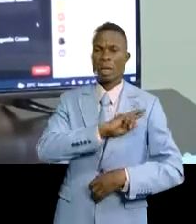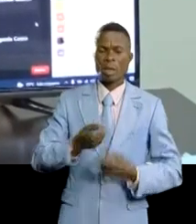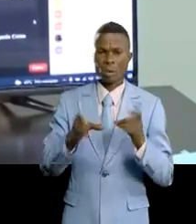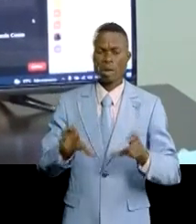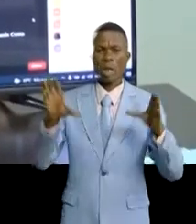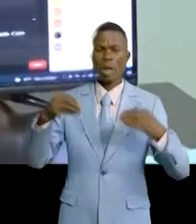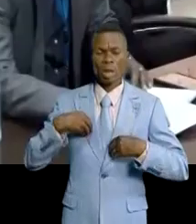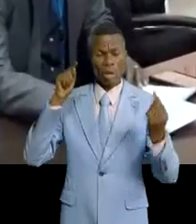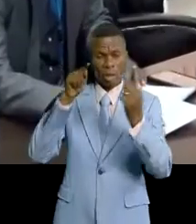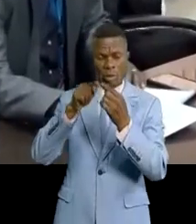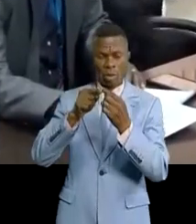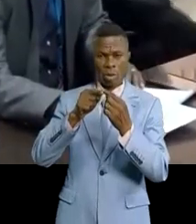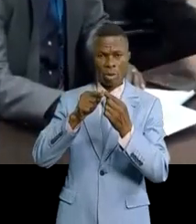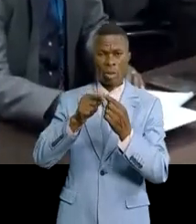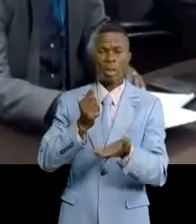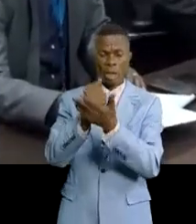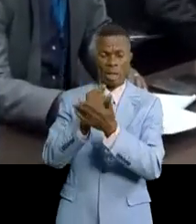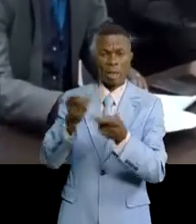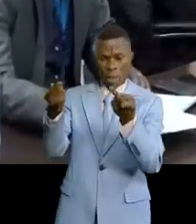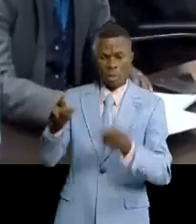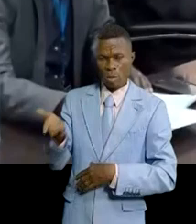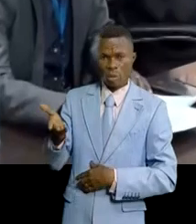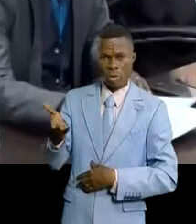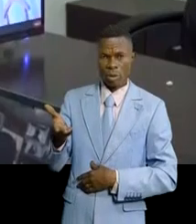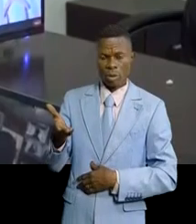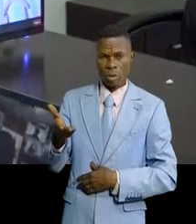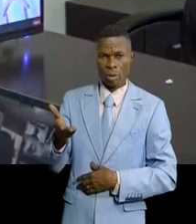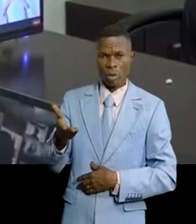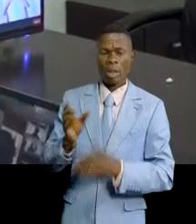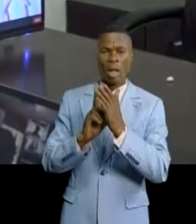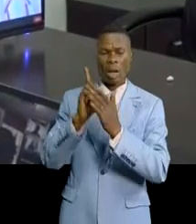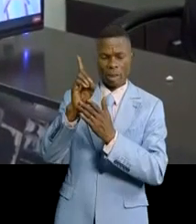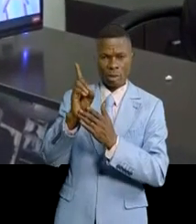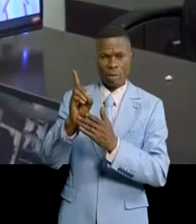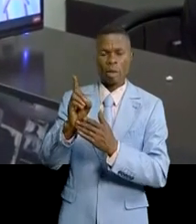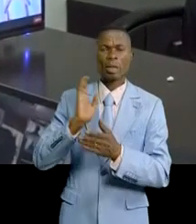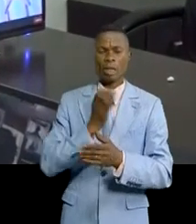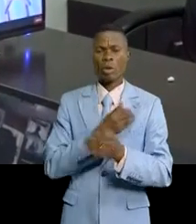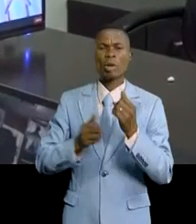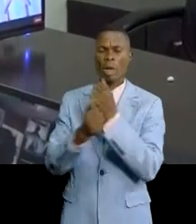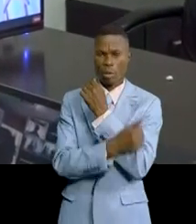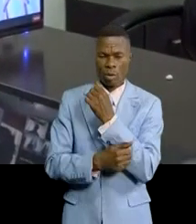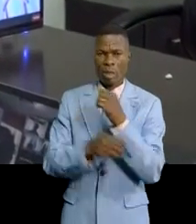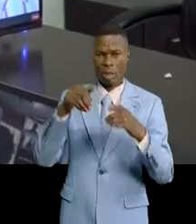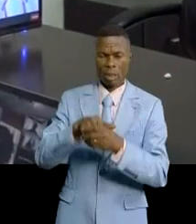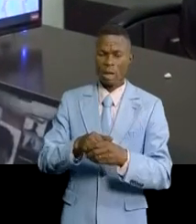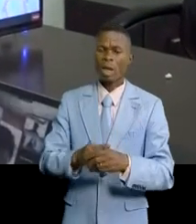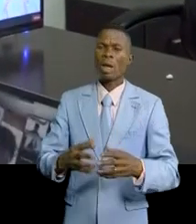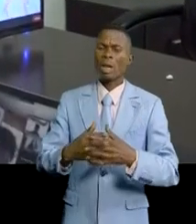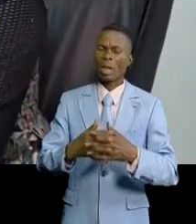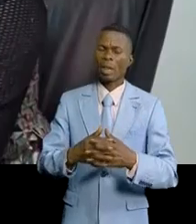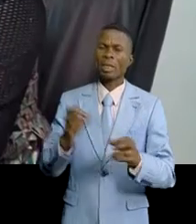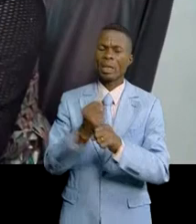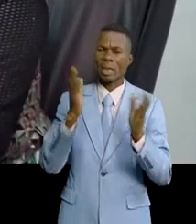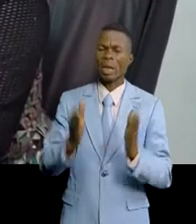son objectif de faire de ces secteurs le faire des lances du développement du pays à travers une main d'oeuvre qualifiée.